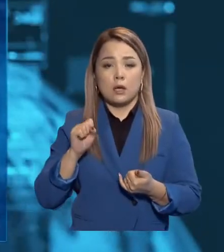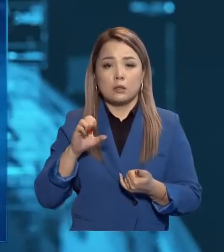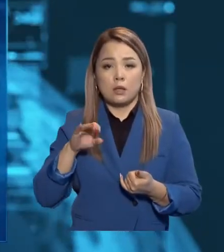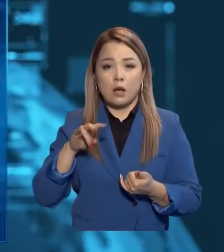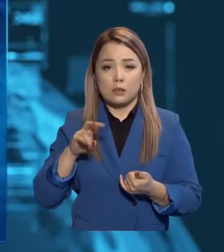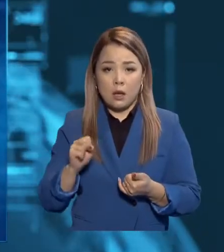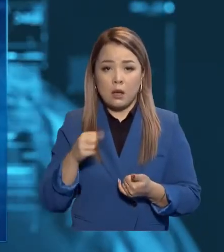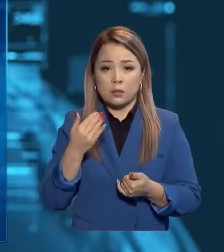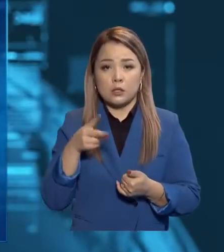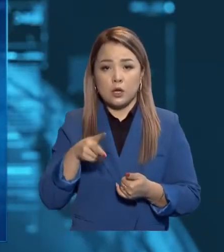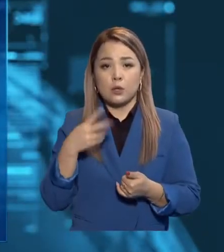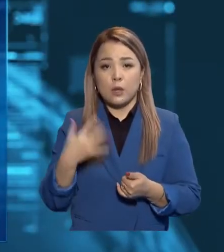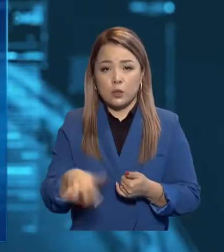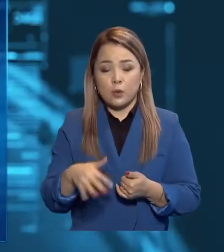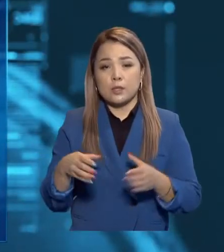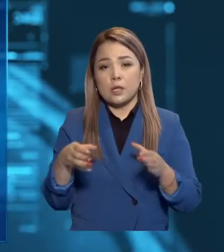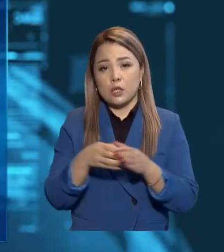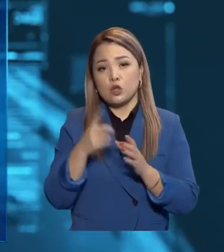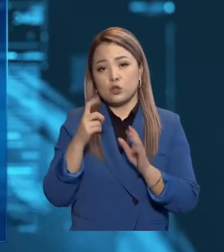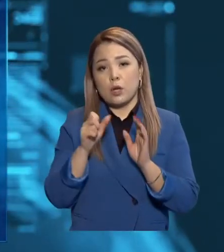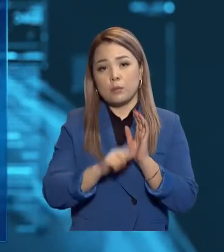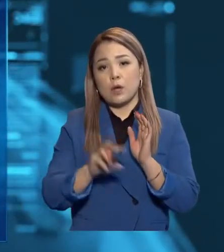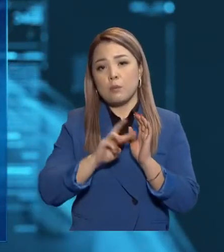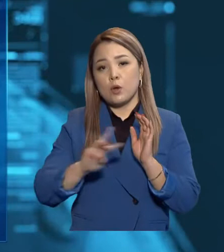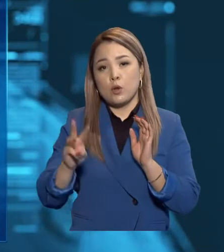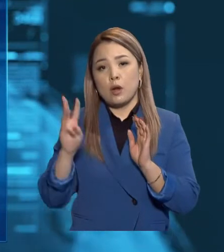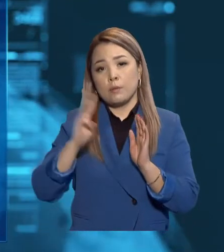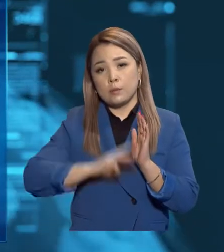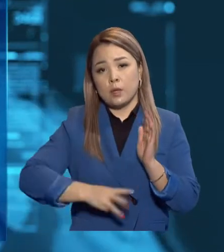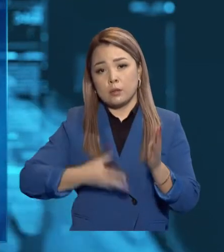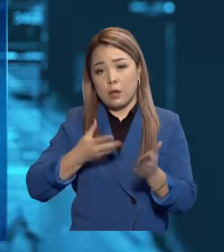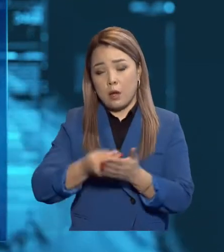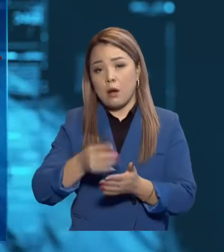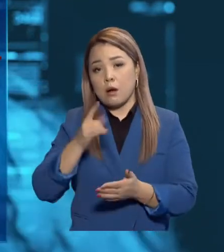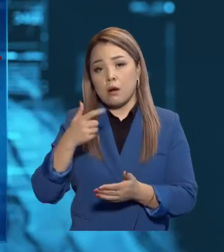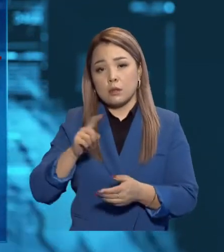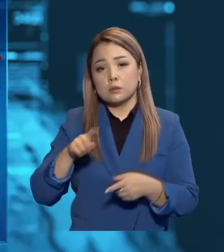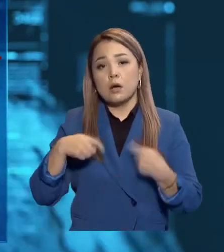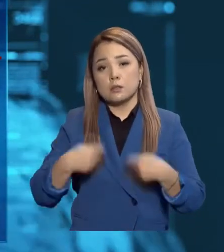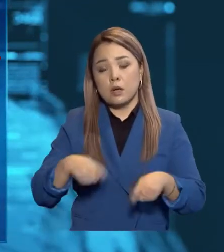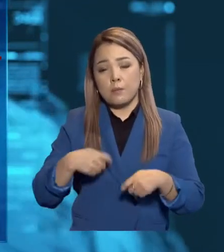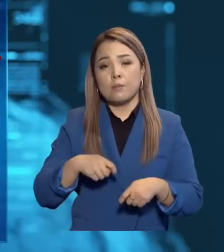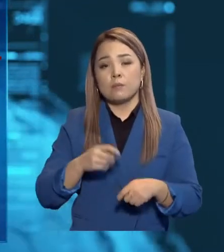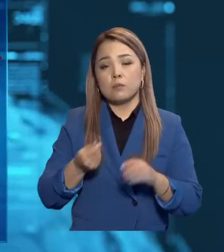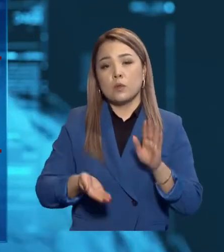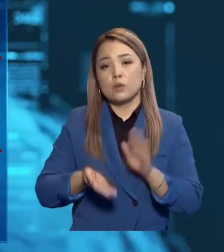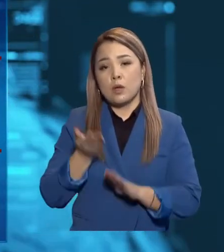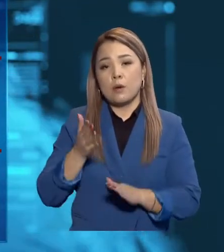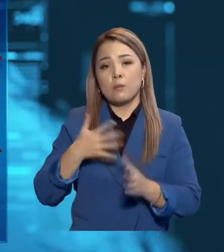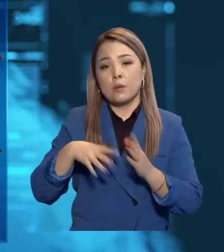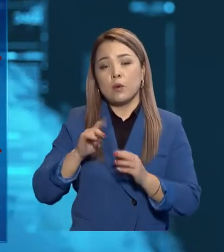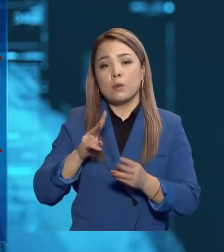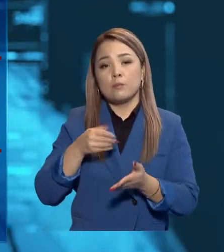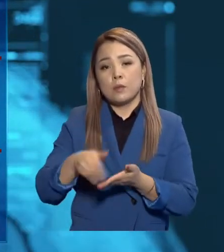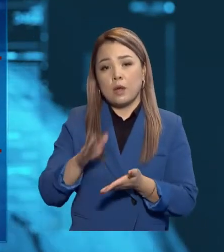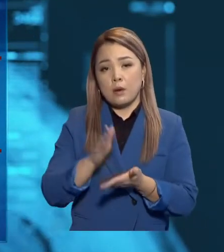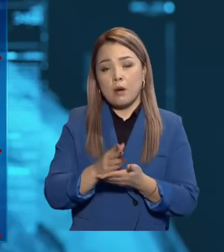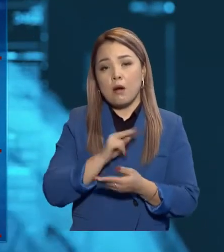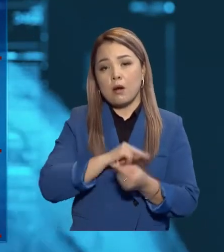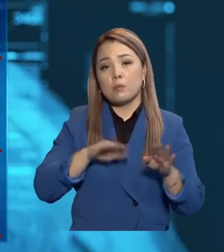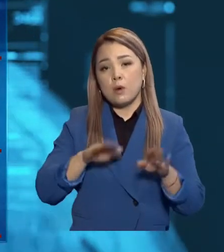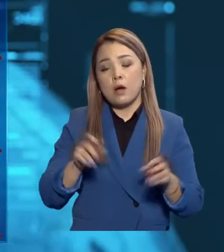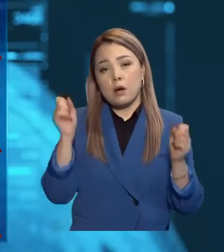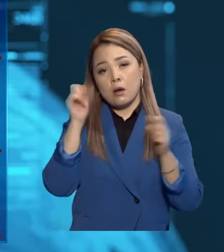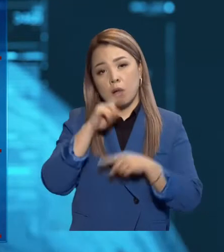2050 серіктестігіне 160 миллион теңге айыппұл салынды. Сонымен бірге газды сатудан негізсіз бас тартқан кәсіпорындар анықталды. АЗС